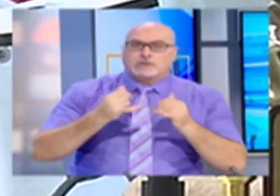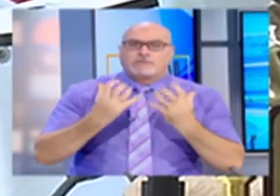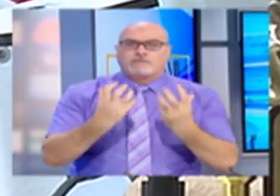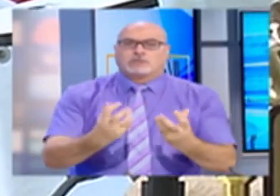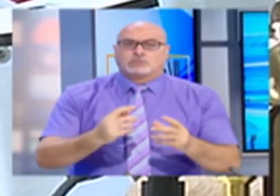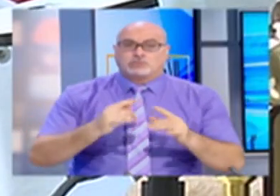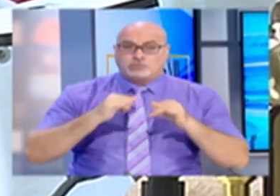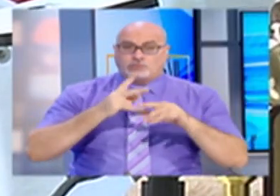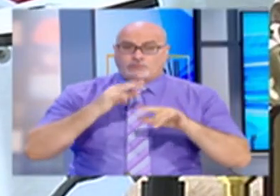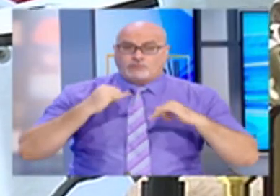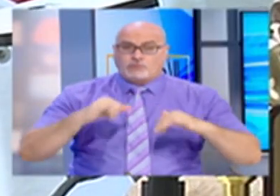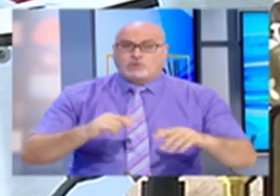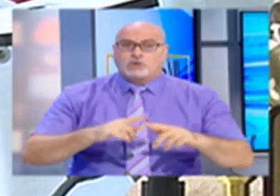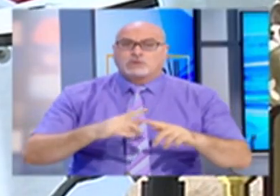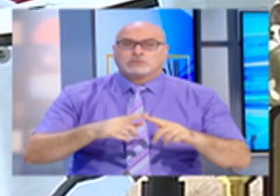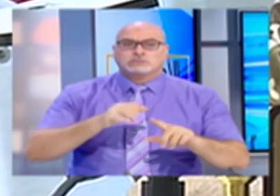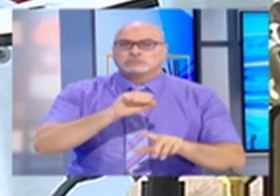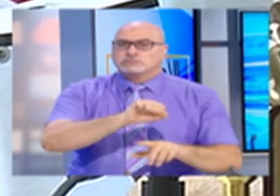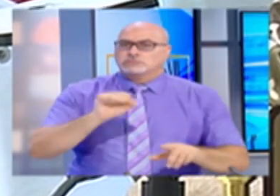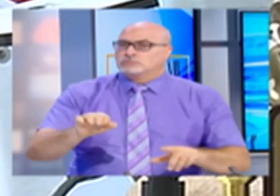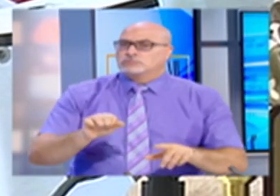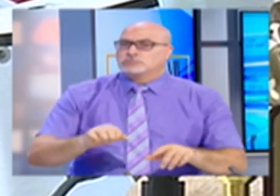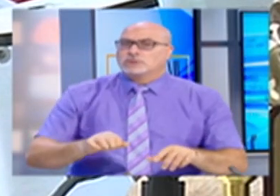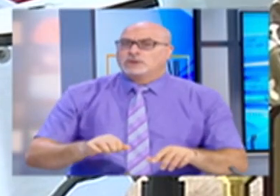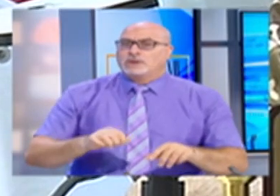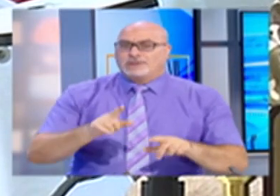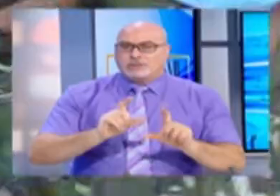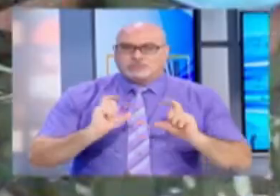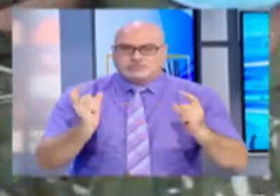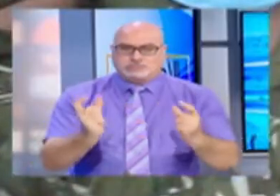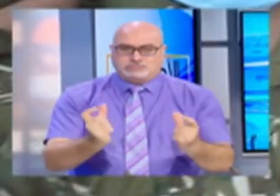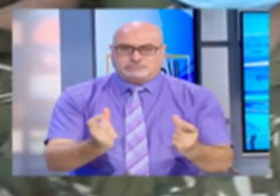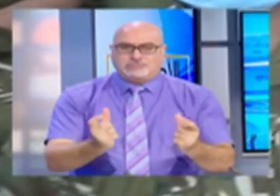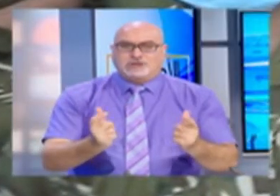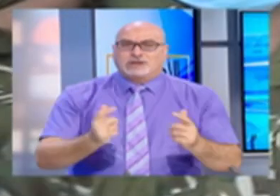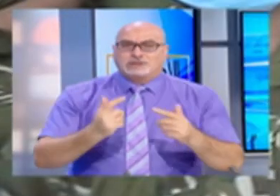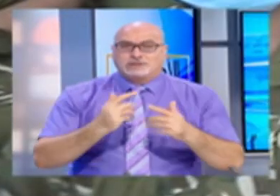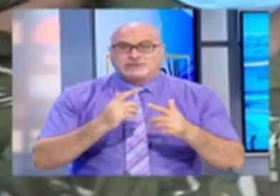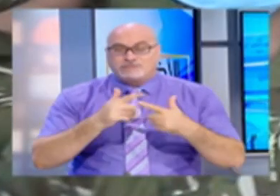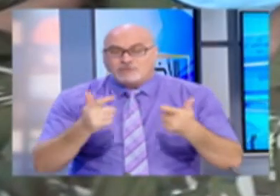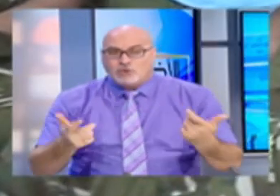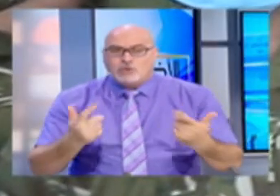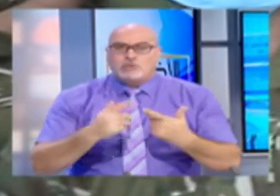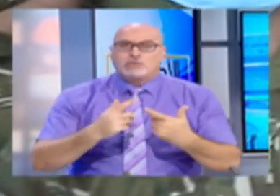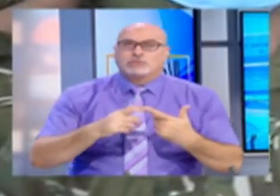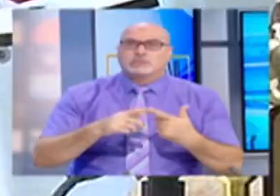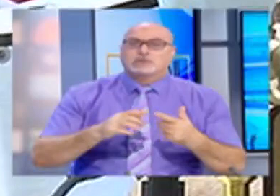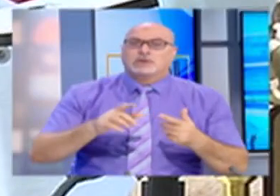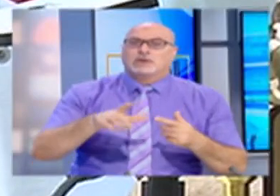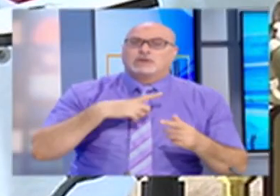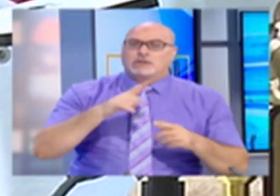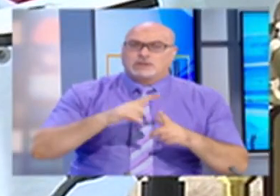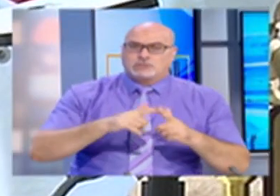أقوى وبإصرار أشد عن الإحاطة بمقتضيات الفعالة